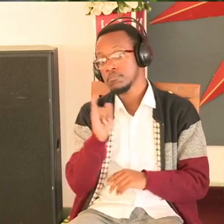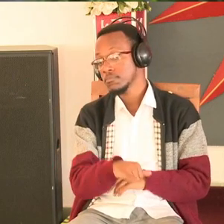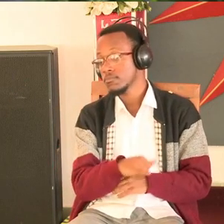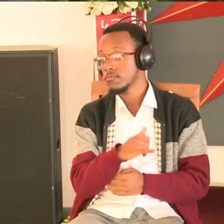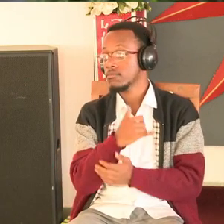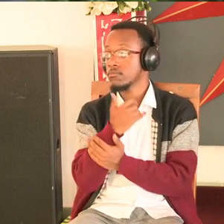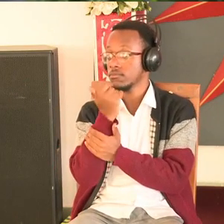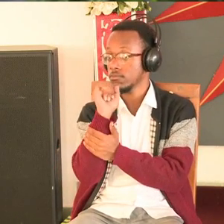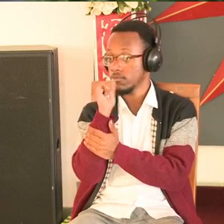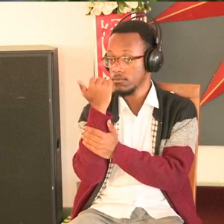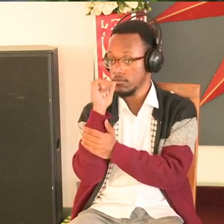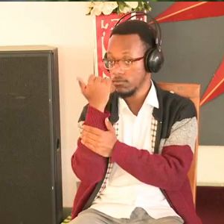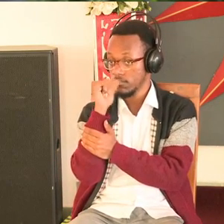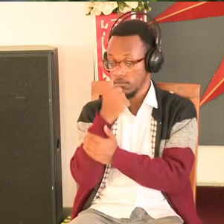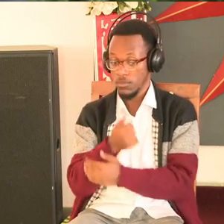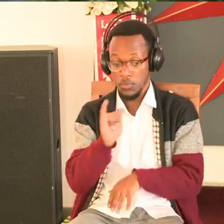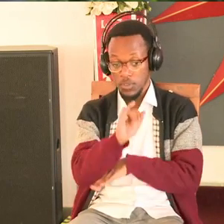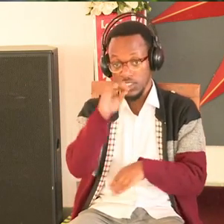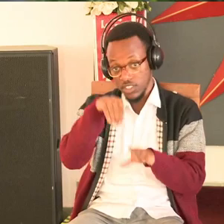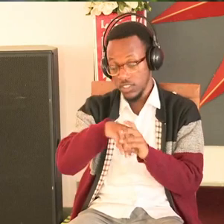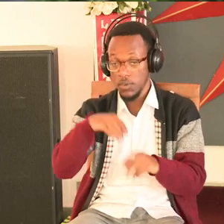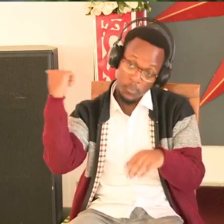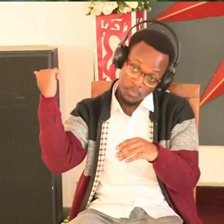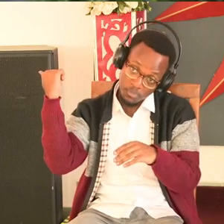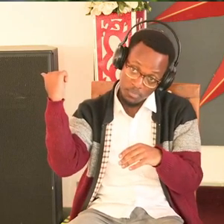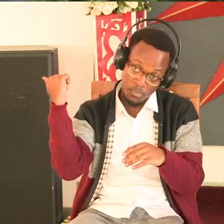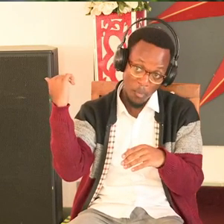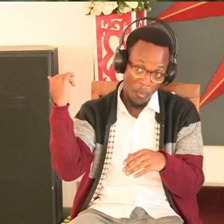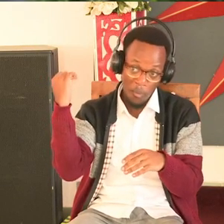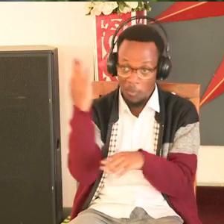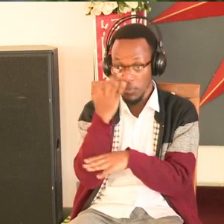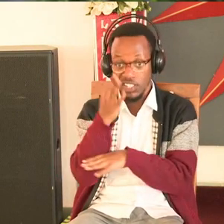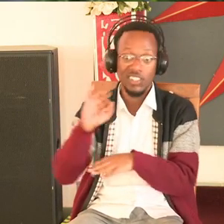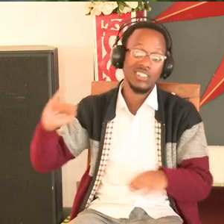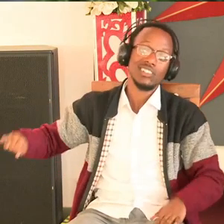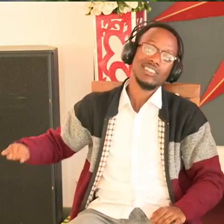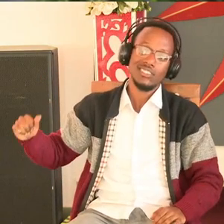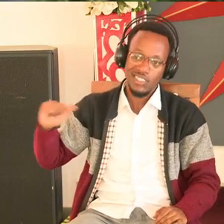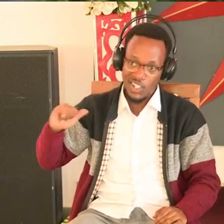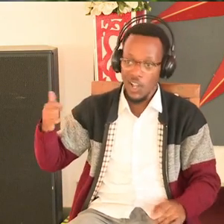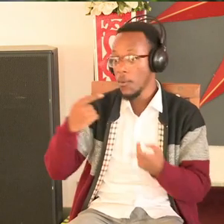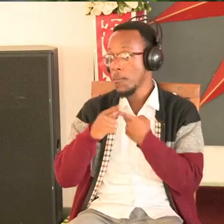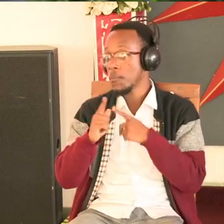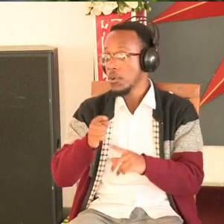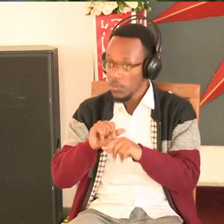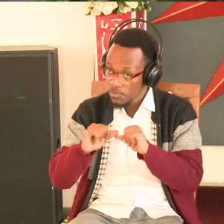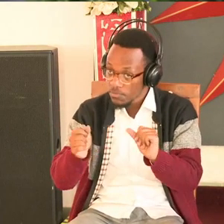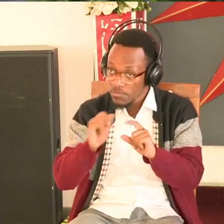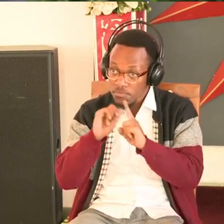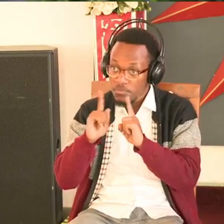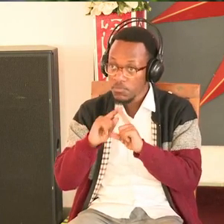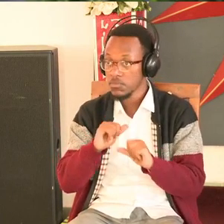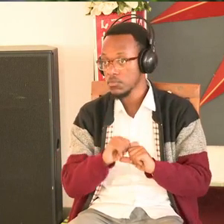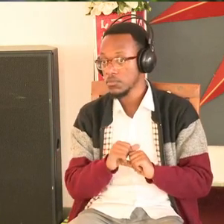abantu dans la prédication bagiye basigara inyuma mu bibwirizwa ariko noneho